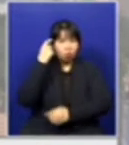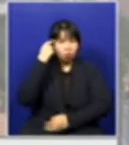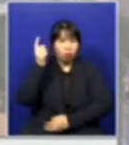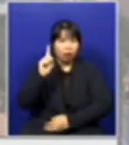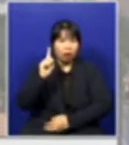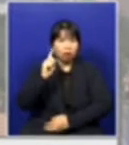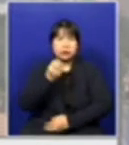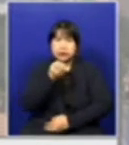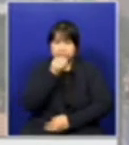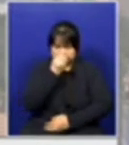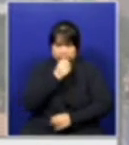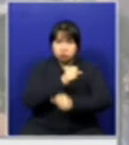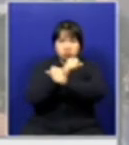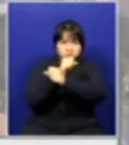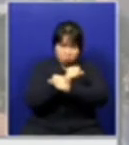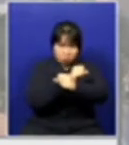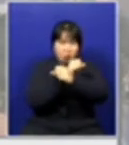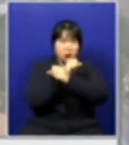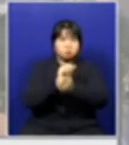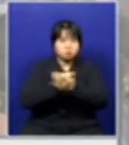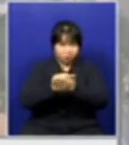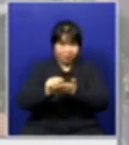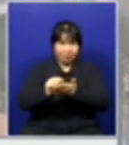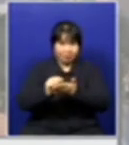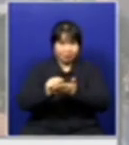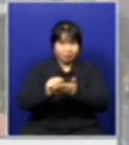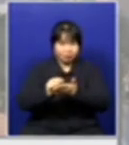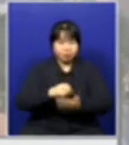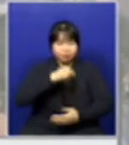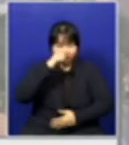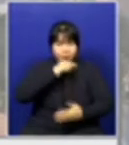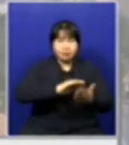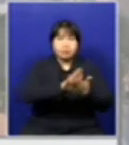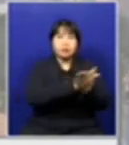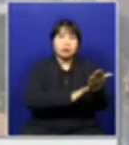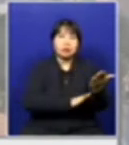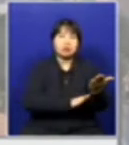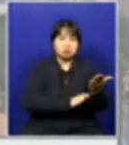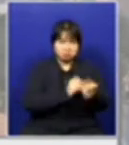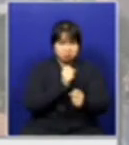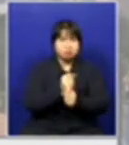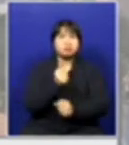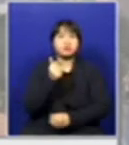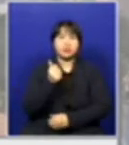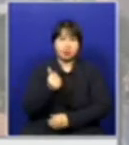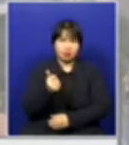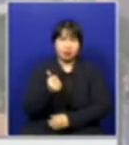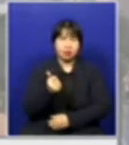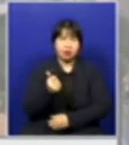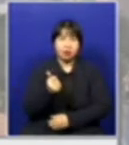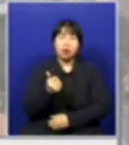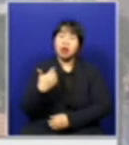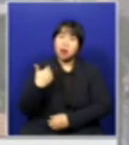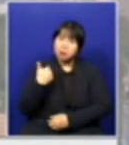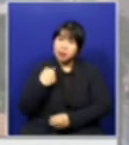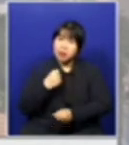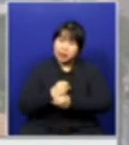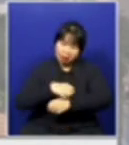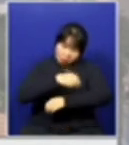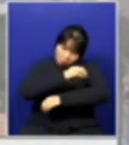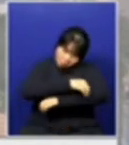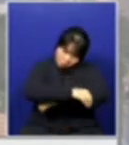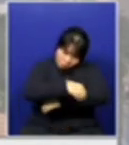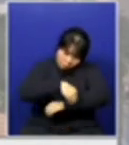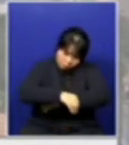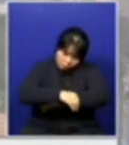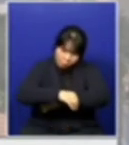อาหารปลอดภัยและประเทศไทยเราเองมีศักยภาพที่จะเป็นแหล่งผลิตอาหารปลอด